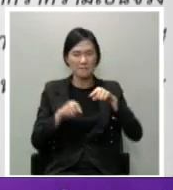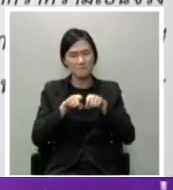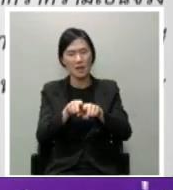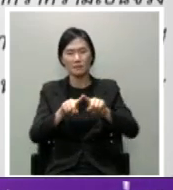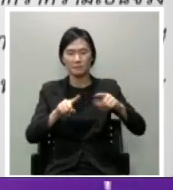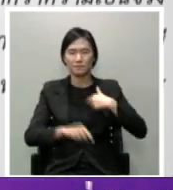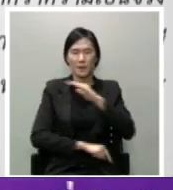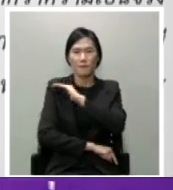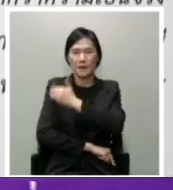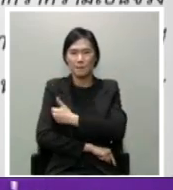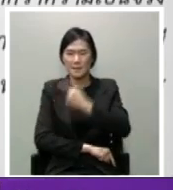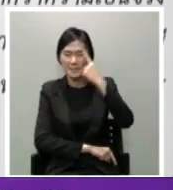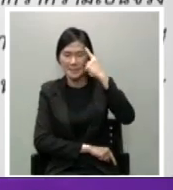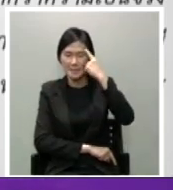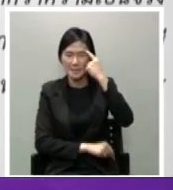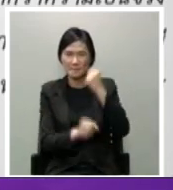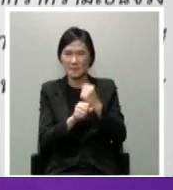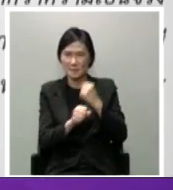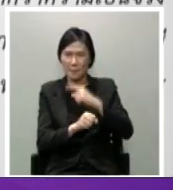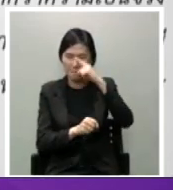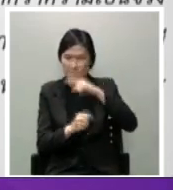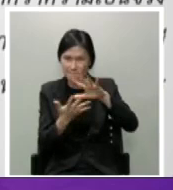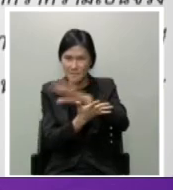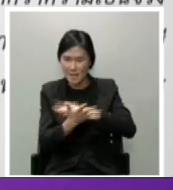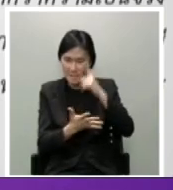มือเขย่าขวัญประเทศไทยทันที